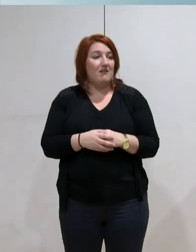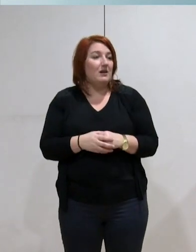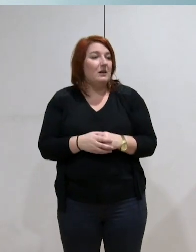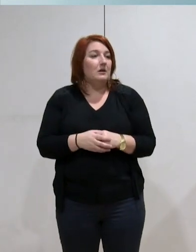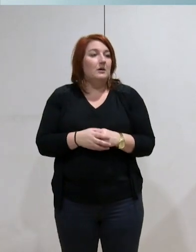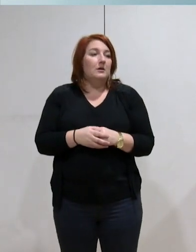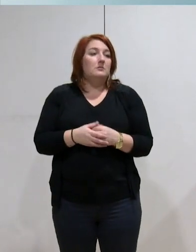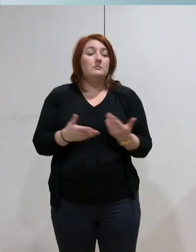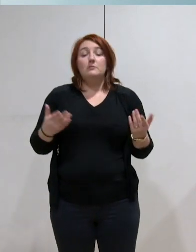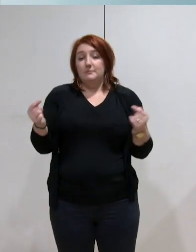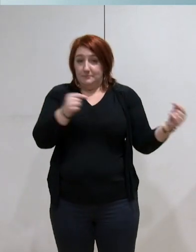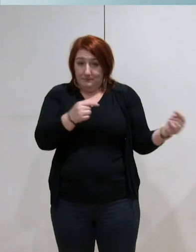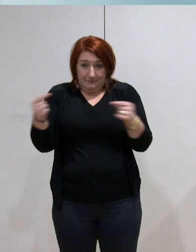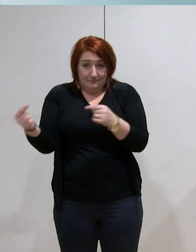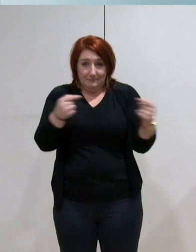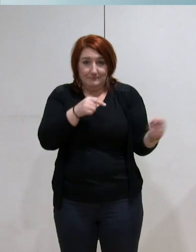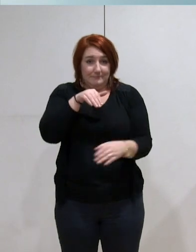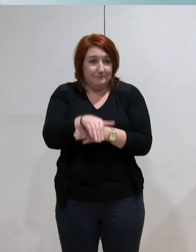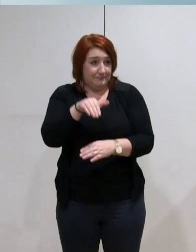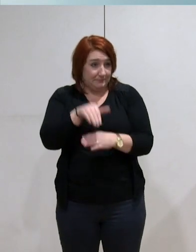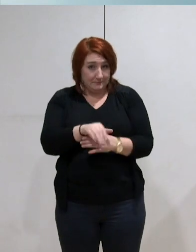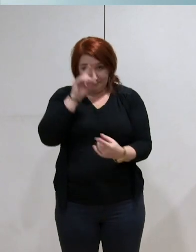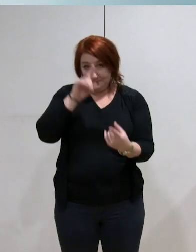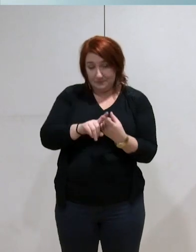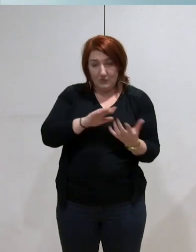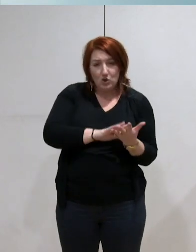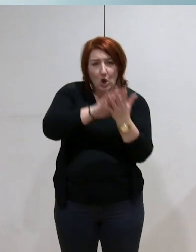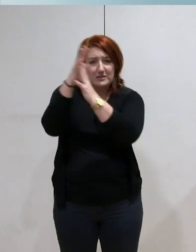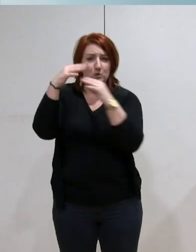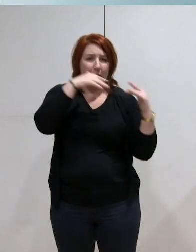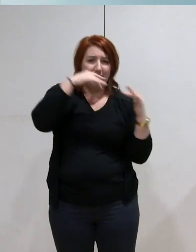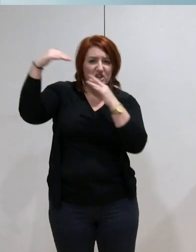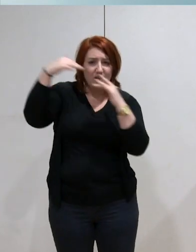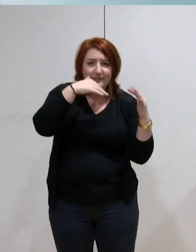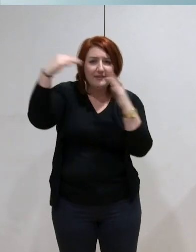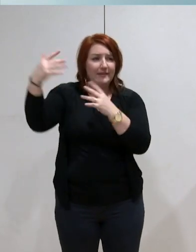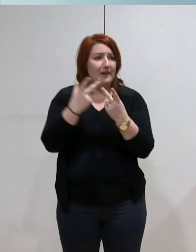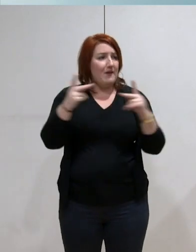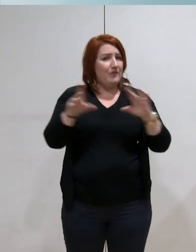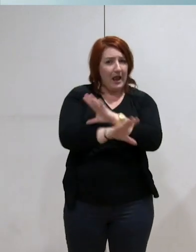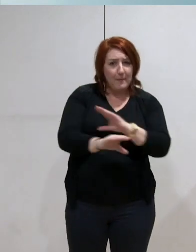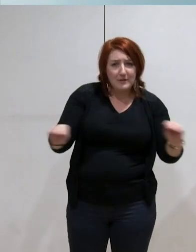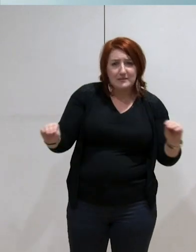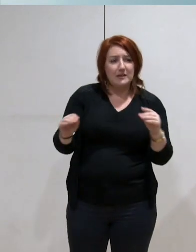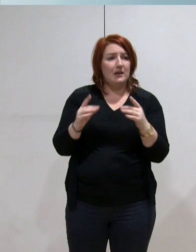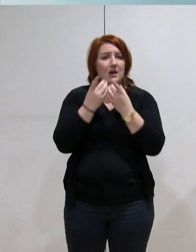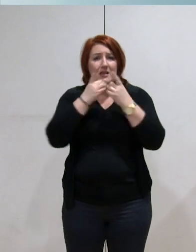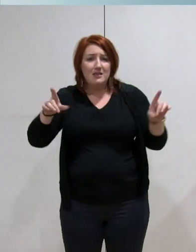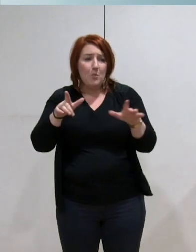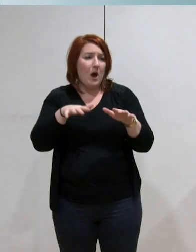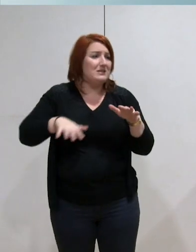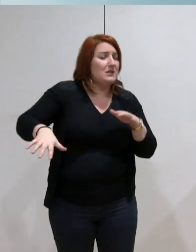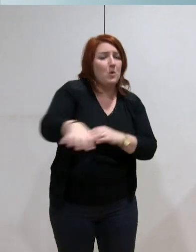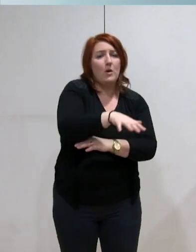fois sur les aspects de transition énergétique de ville apaisée d'accès au droits d'éducation de démocratie locale tout au long de